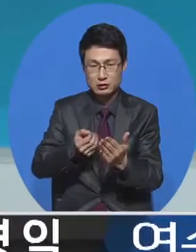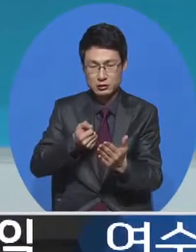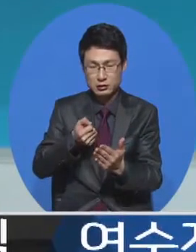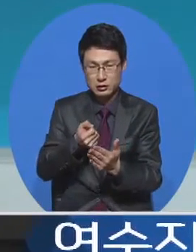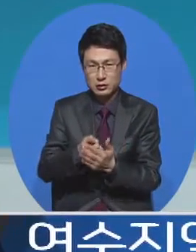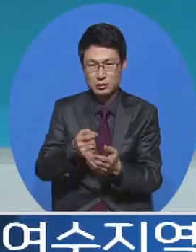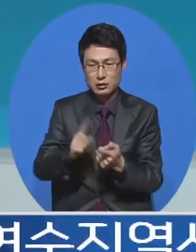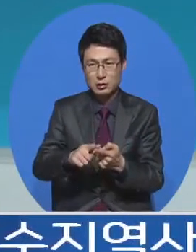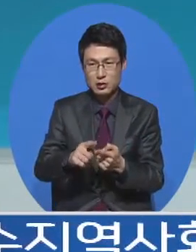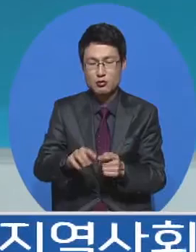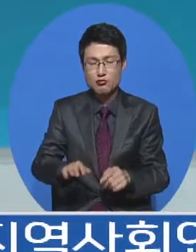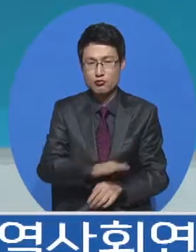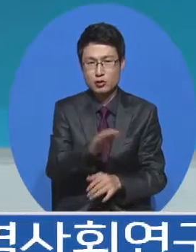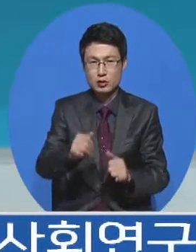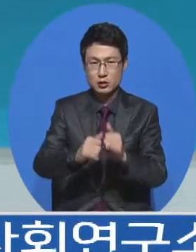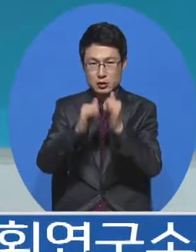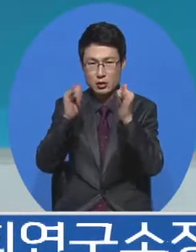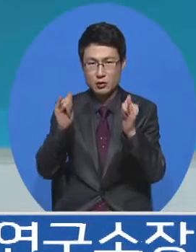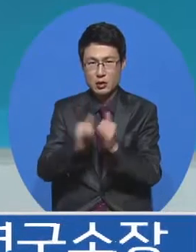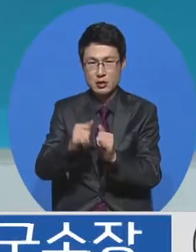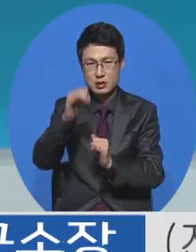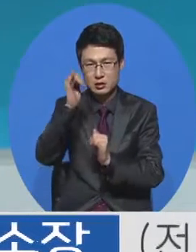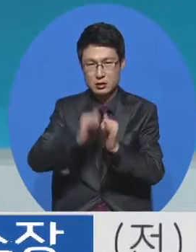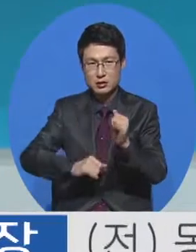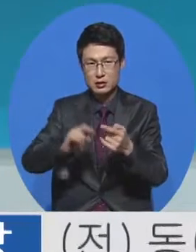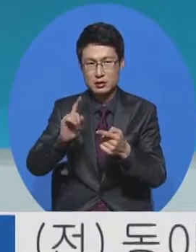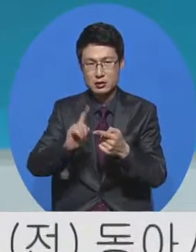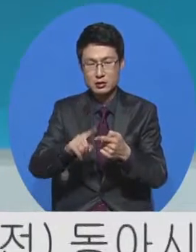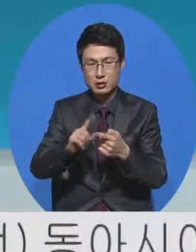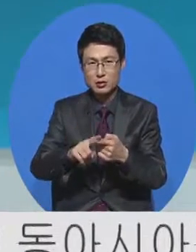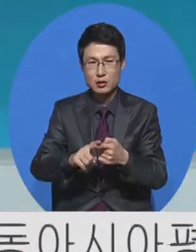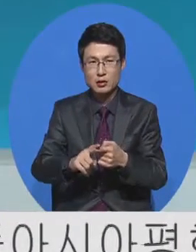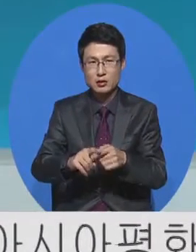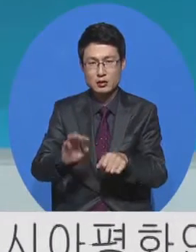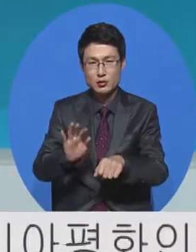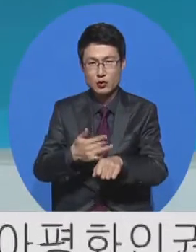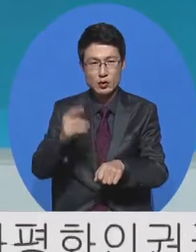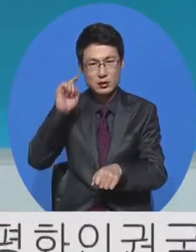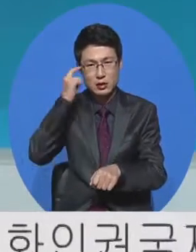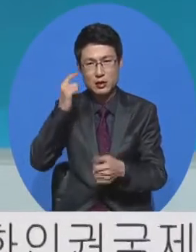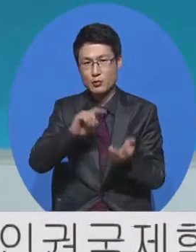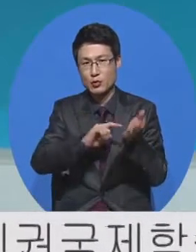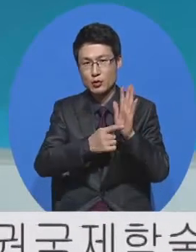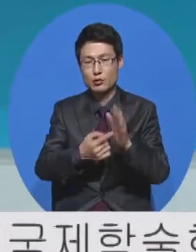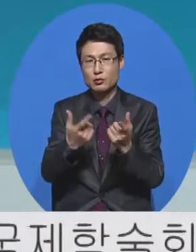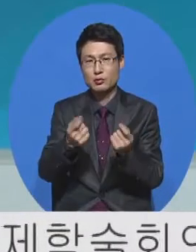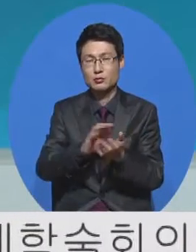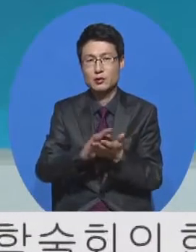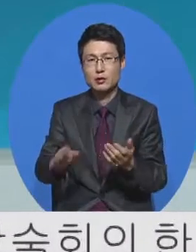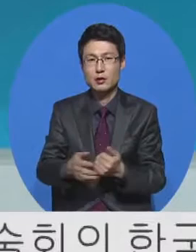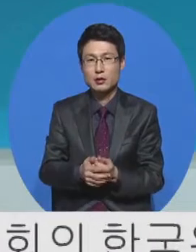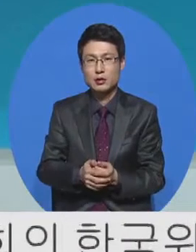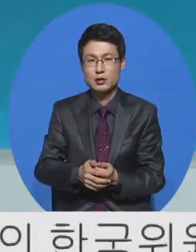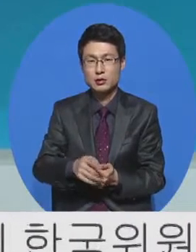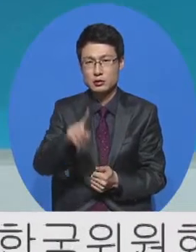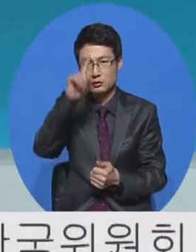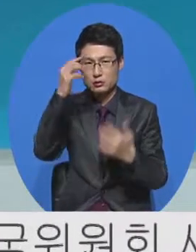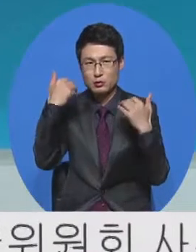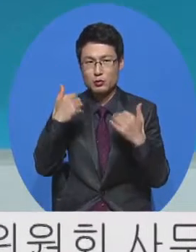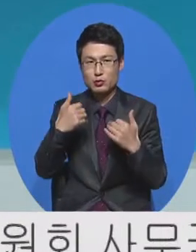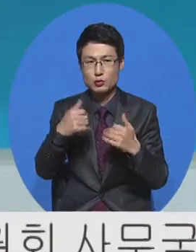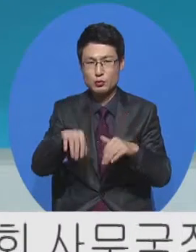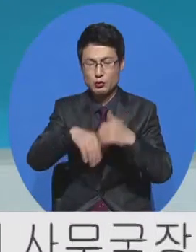세력 의 역사에 대한 기해 직인 인식을 100대가 보여주는 거라고 볼 수가 있습니다 정부는 이것을